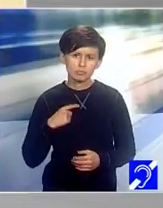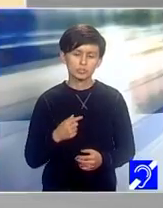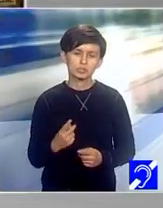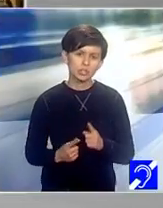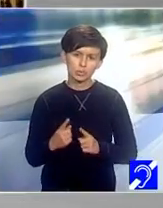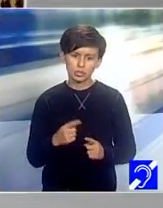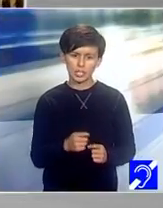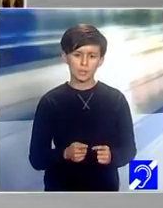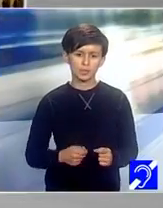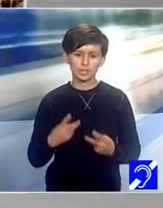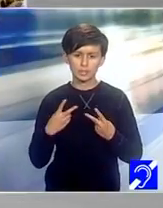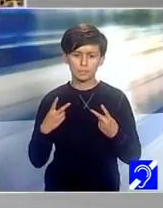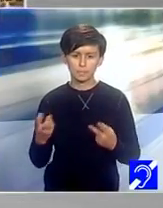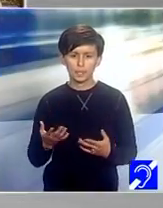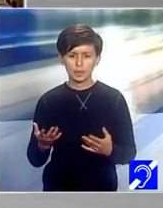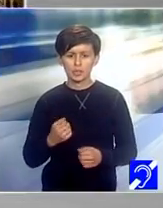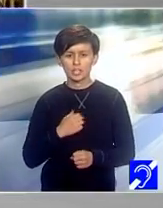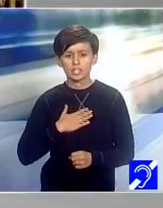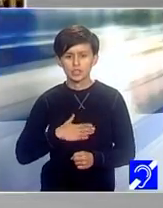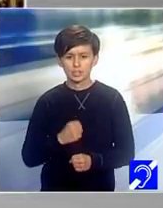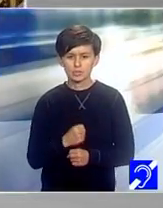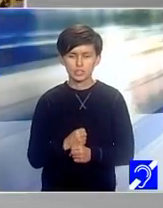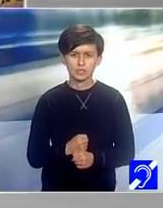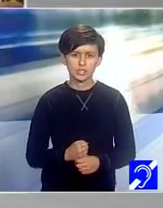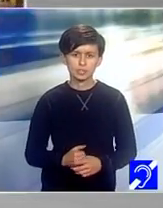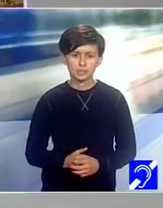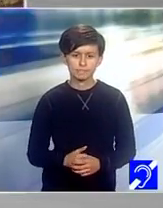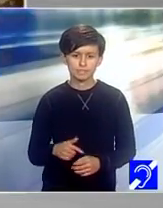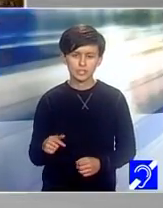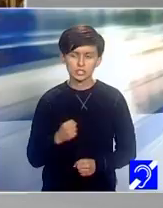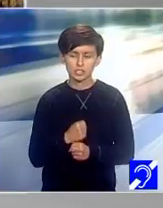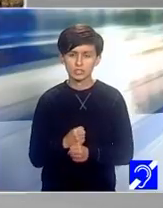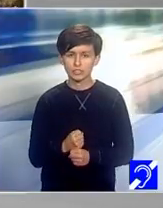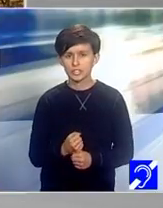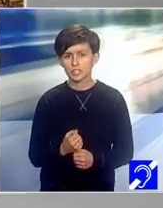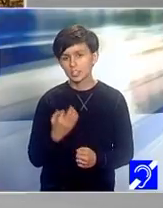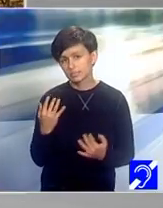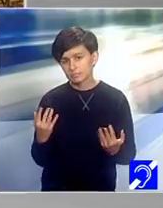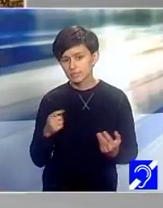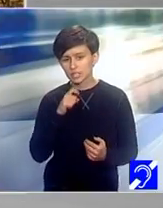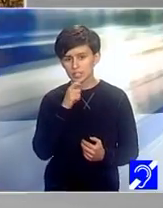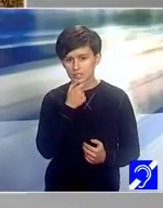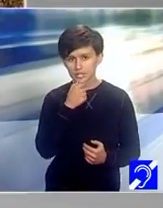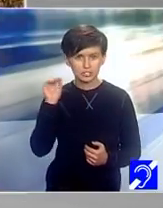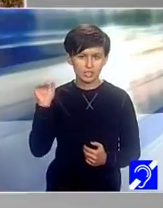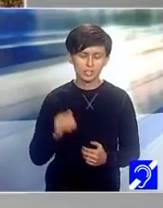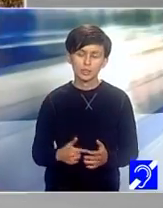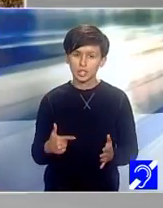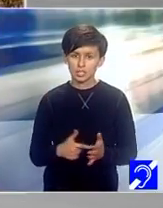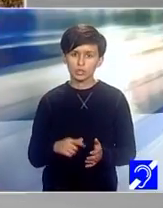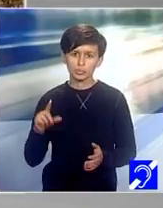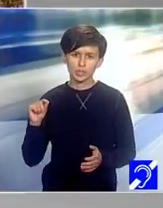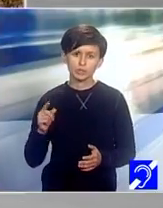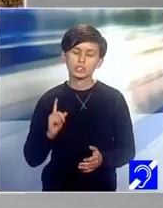proiecte importante pe care vrem să le punem pe tapet. Realizabile în câți ani? Până în 2020 trebuie să le ducem la bun sfârșit. Sigur,